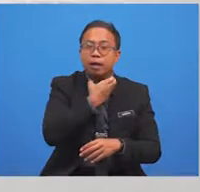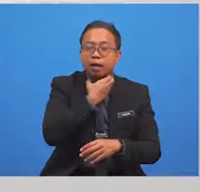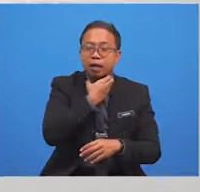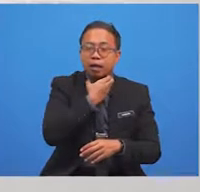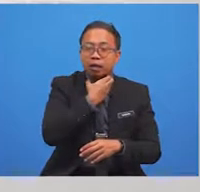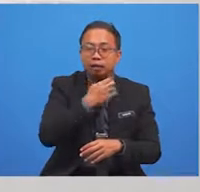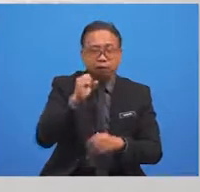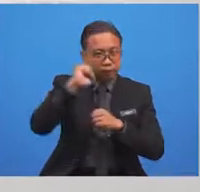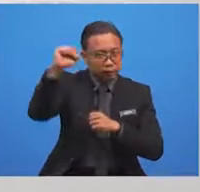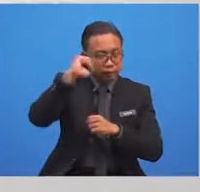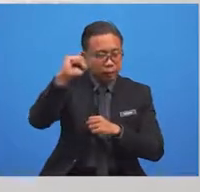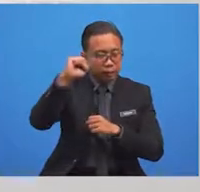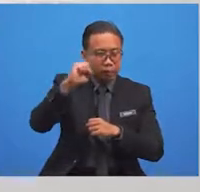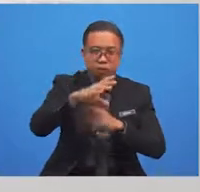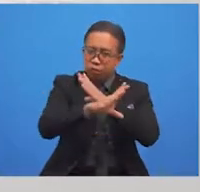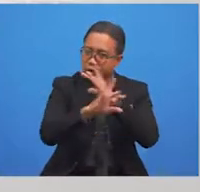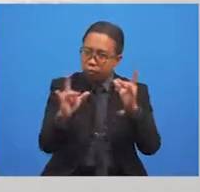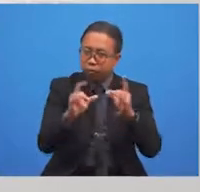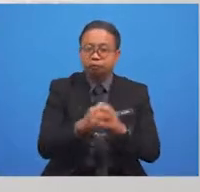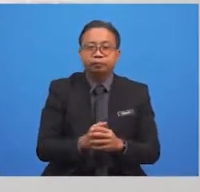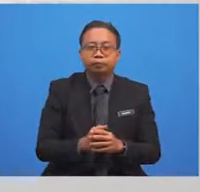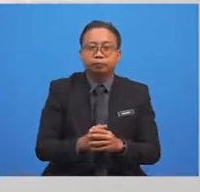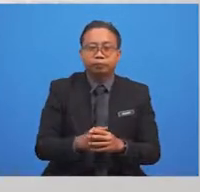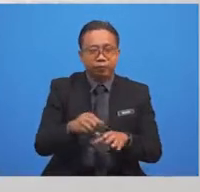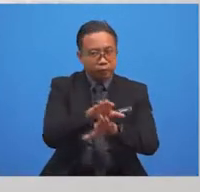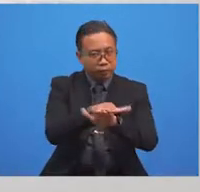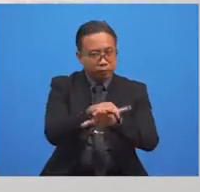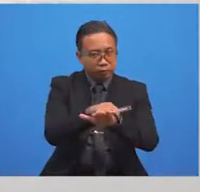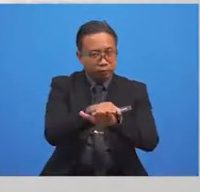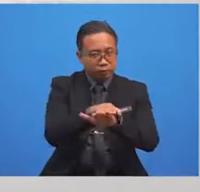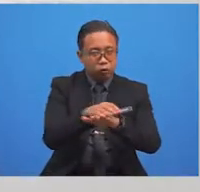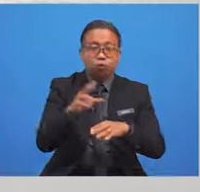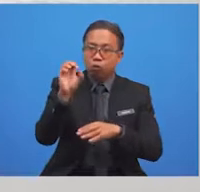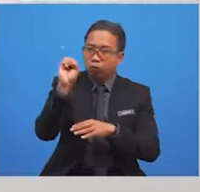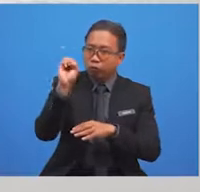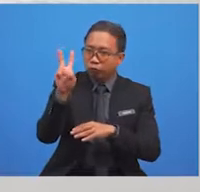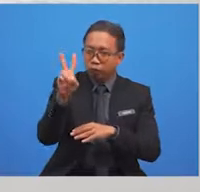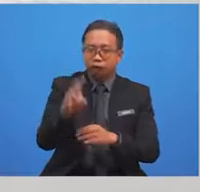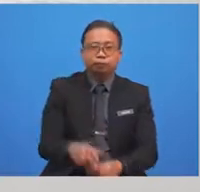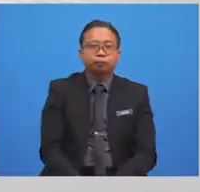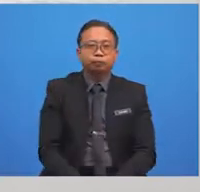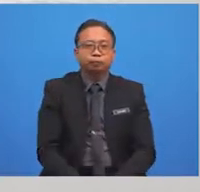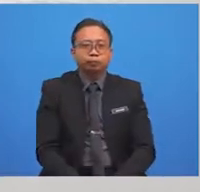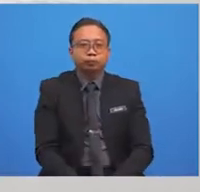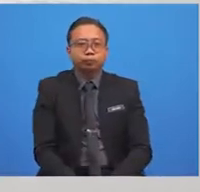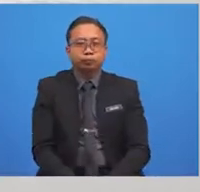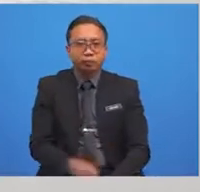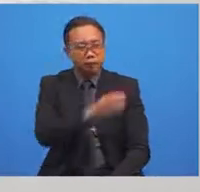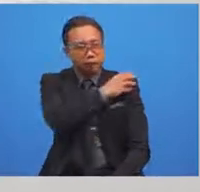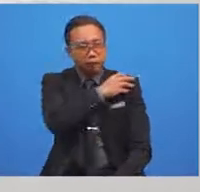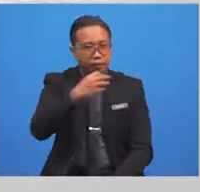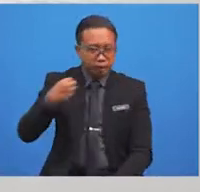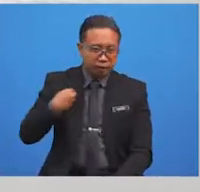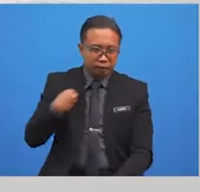Sabah dan Sarawak. Penyung ini merupakan hidupan omnivore. Dan